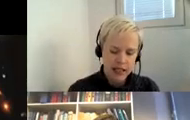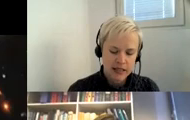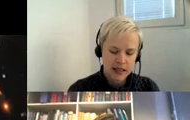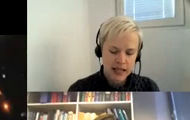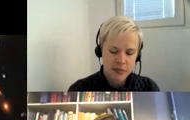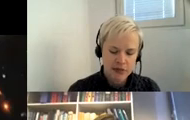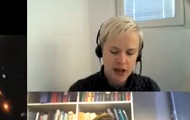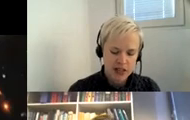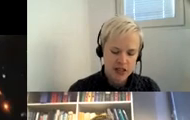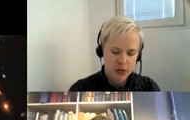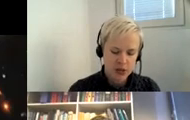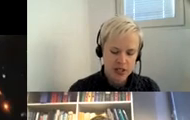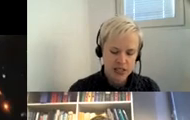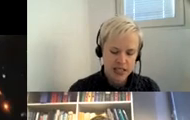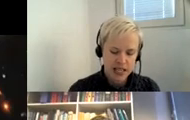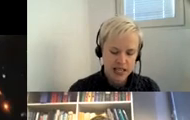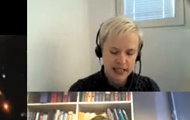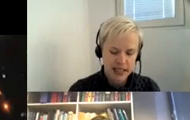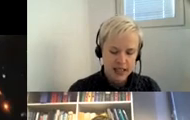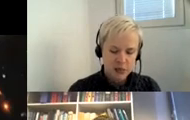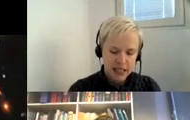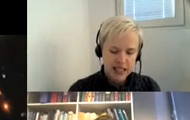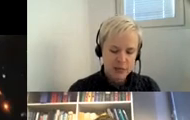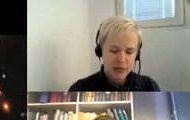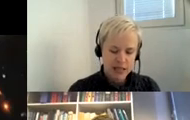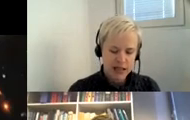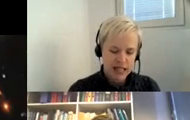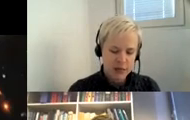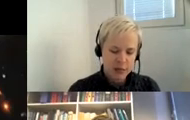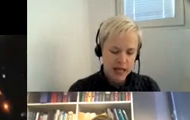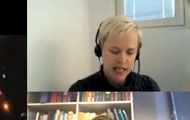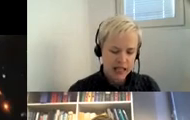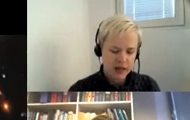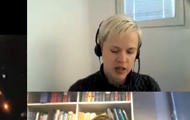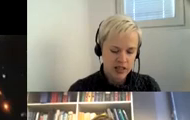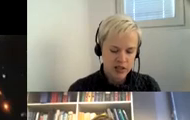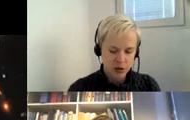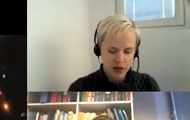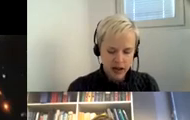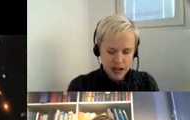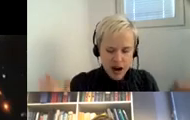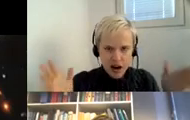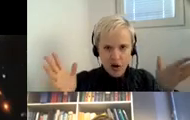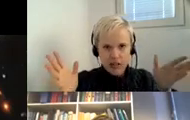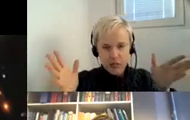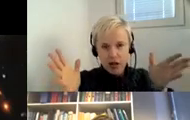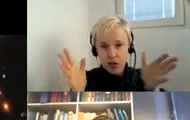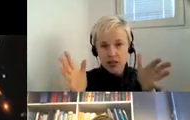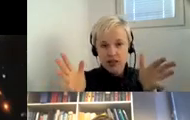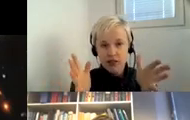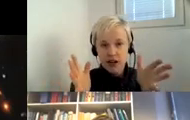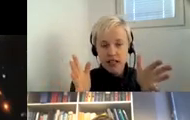meille tällaisia täsmävastauksia siihen, että mitä ne pimeä aine ja pimeä energia oikeasti on vai rajaakohan